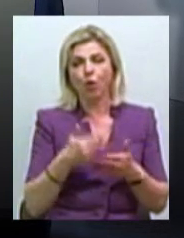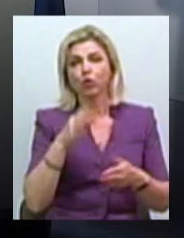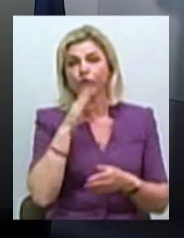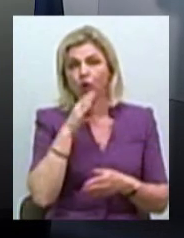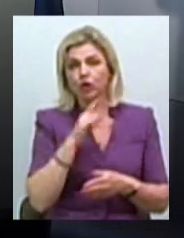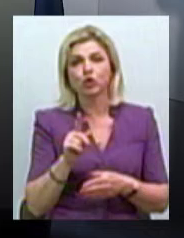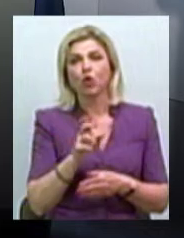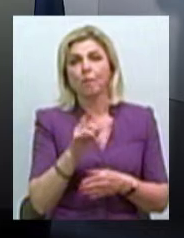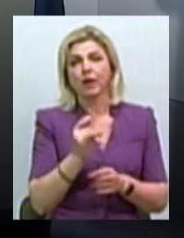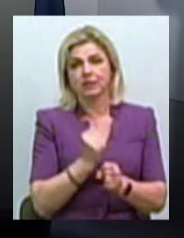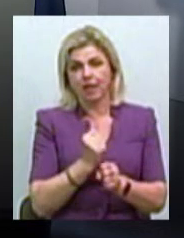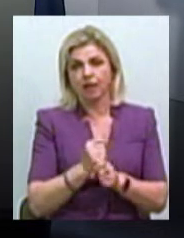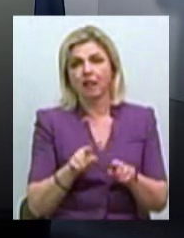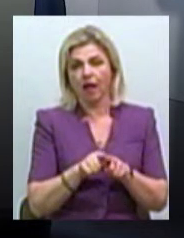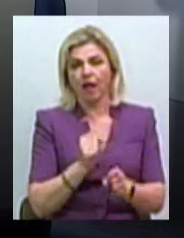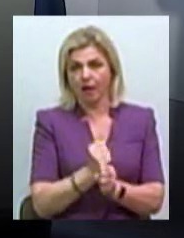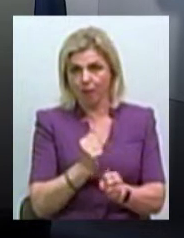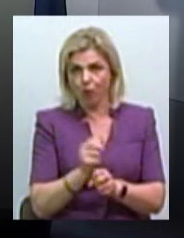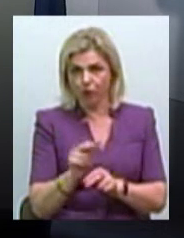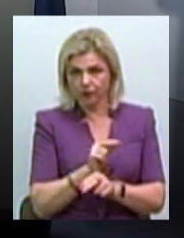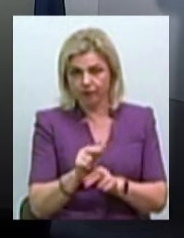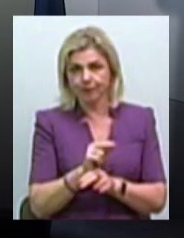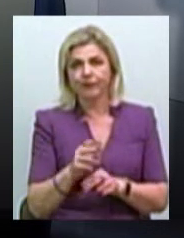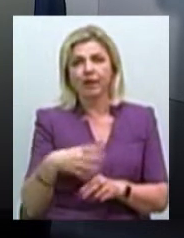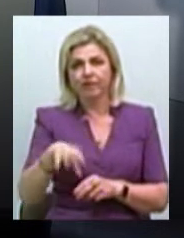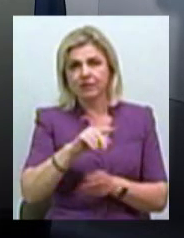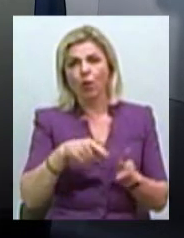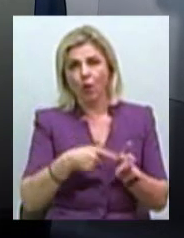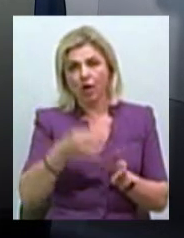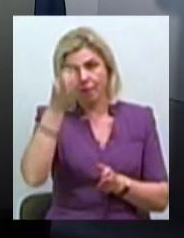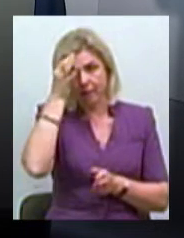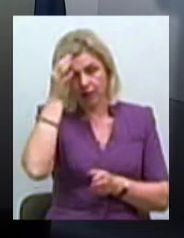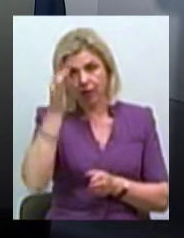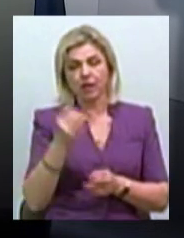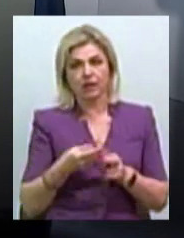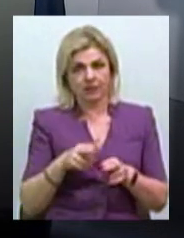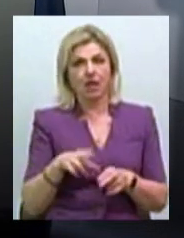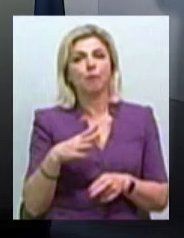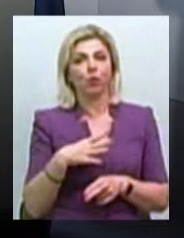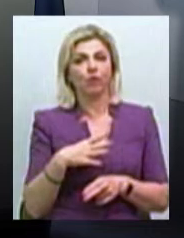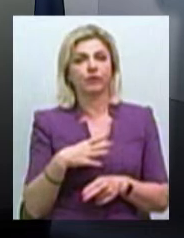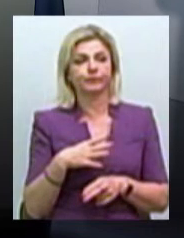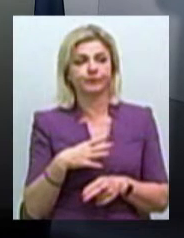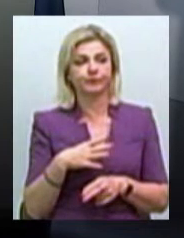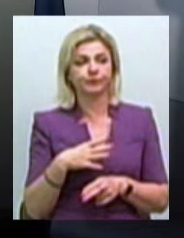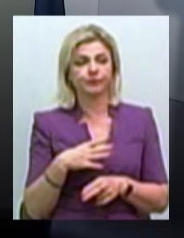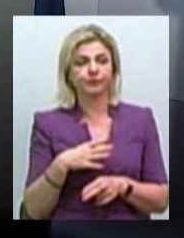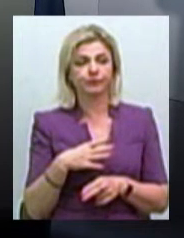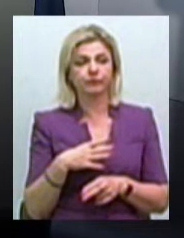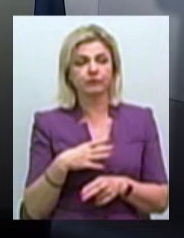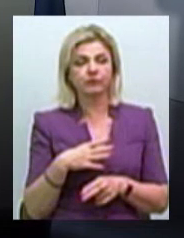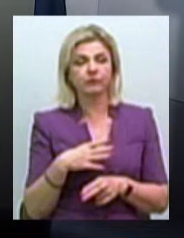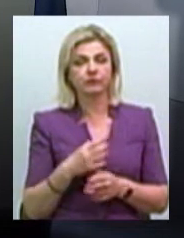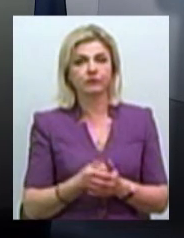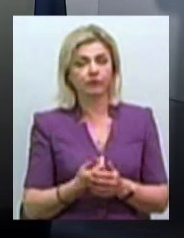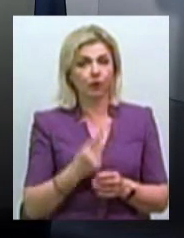того, щоб зробити ці роботи. Це, мабуть, всі городяни пам'ятають. І це був такий... Таке важко забути.